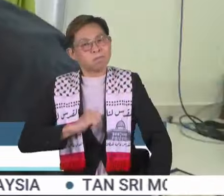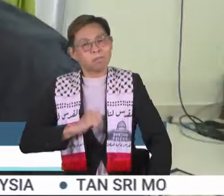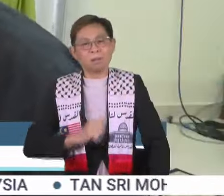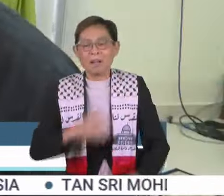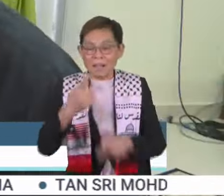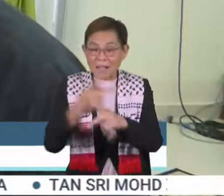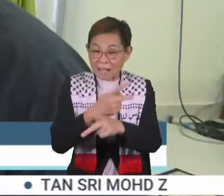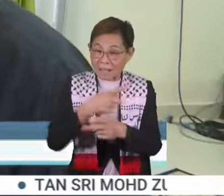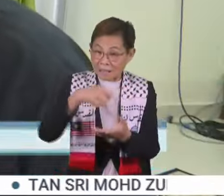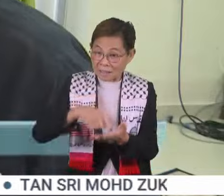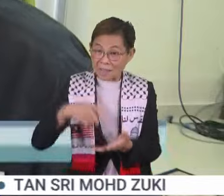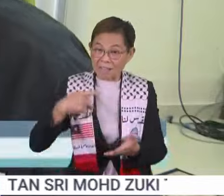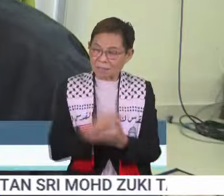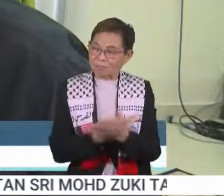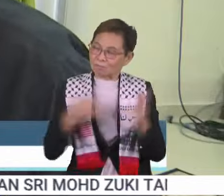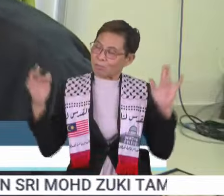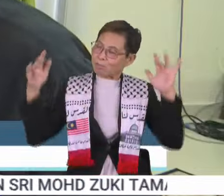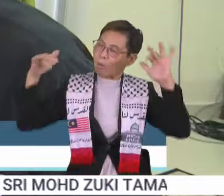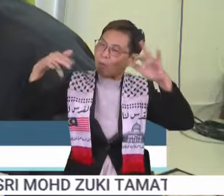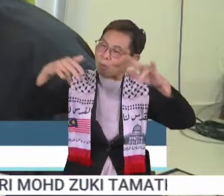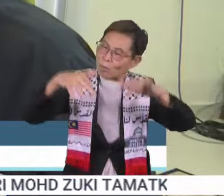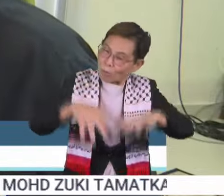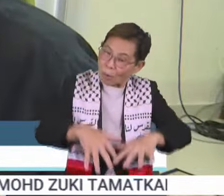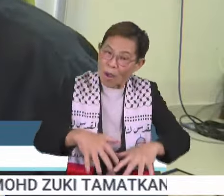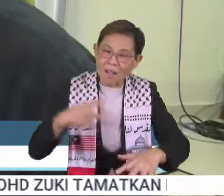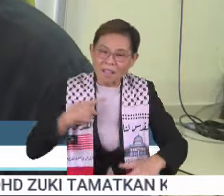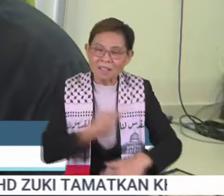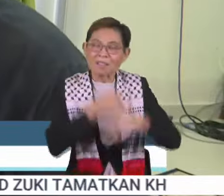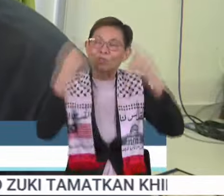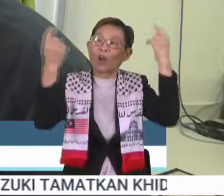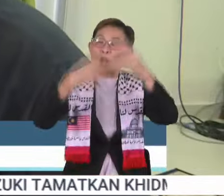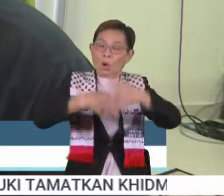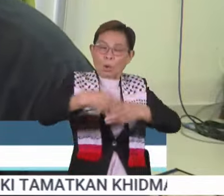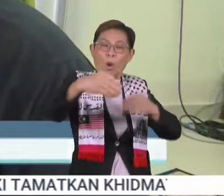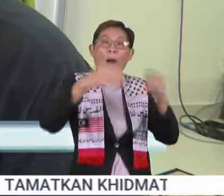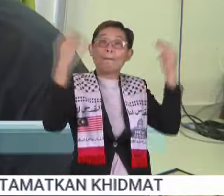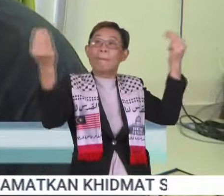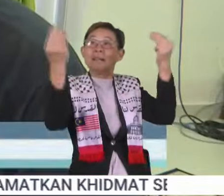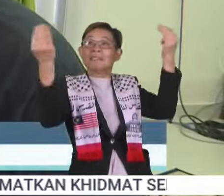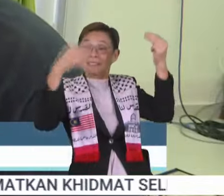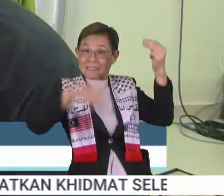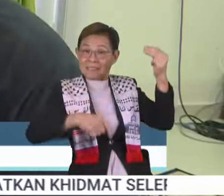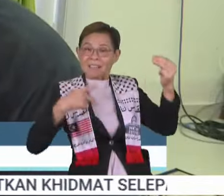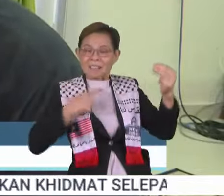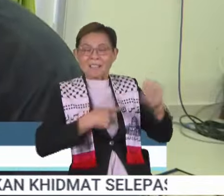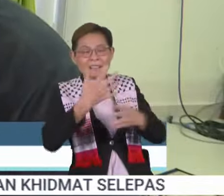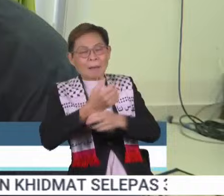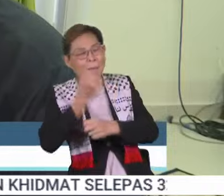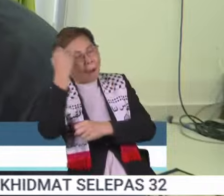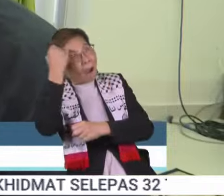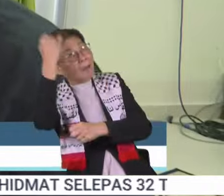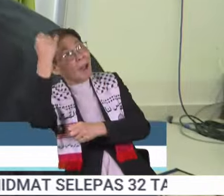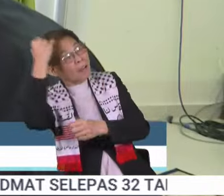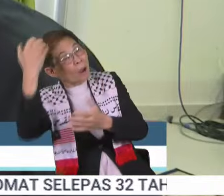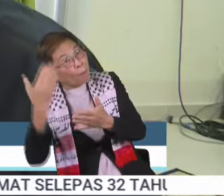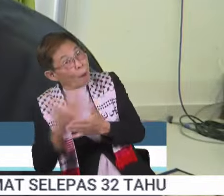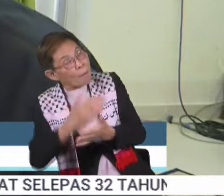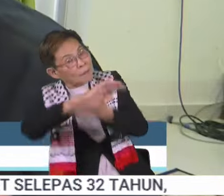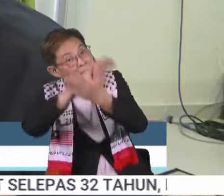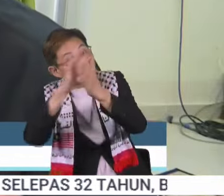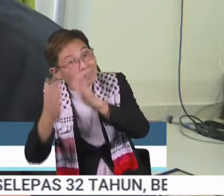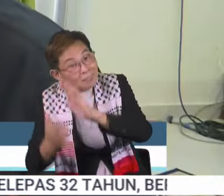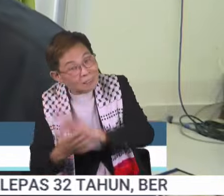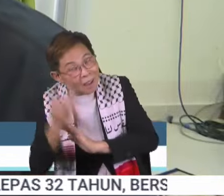Hari ini kita berkumpul, kita raikan dan bila kita keluar dari majlis ni, kita akan dapat idea-idea baru juga untuk